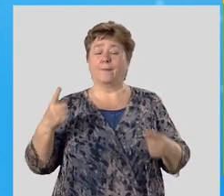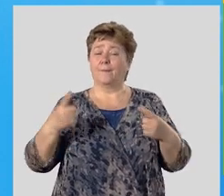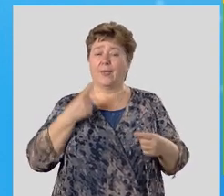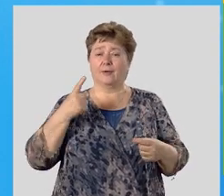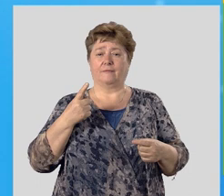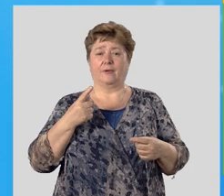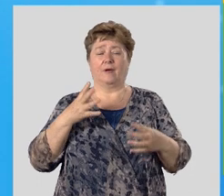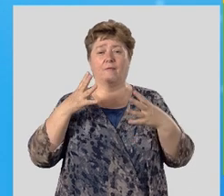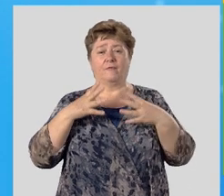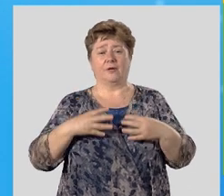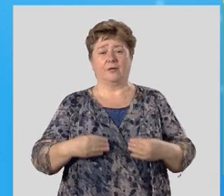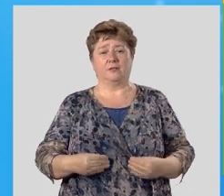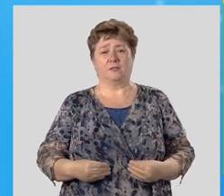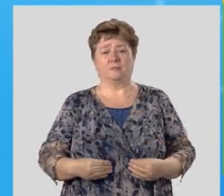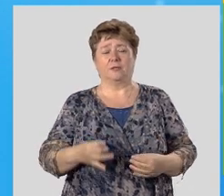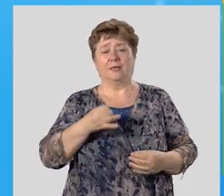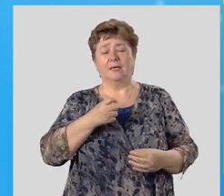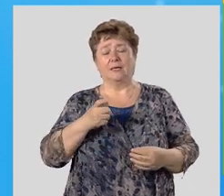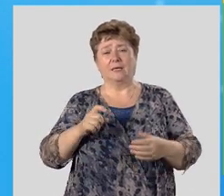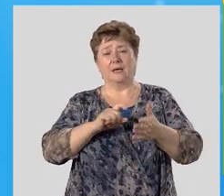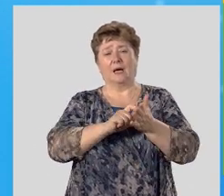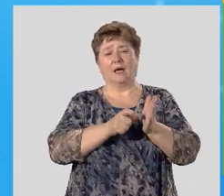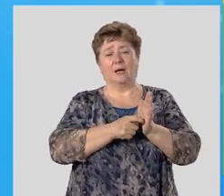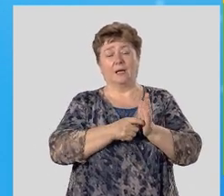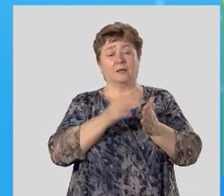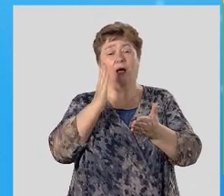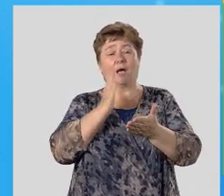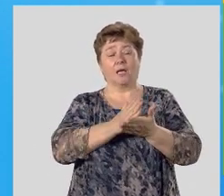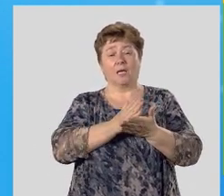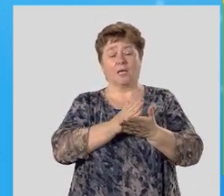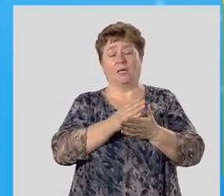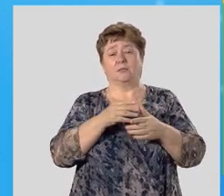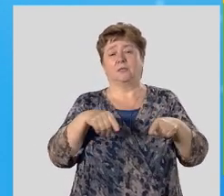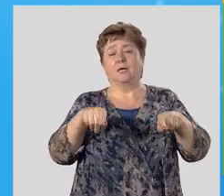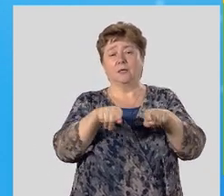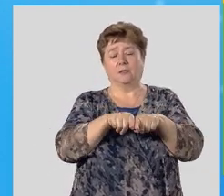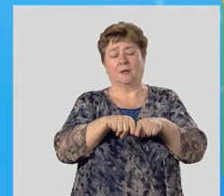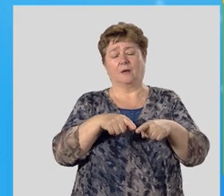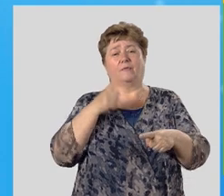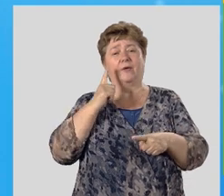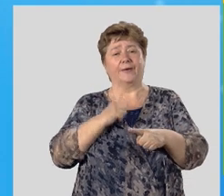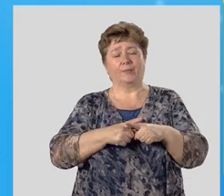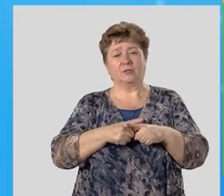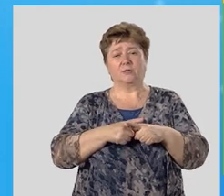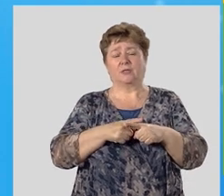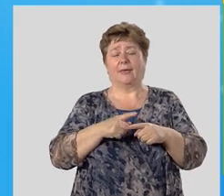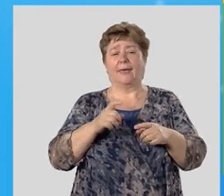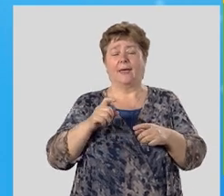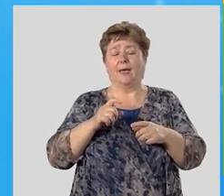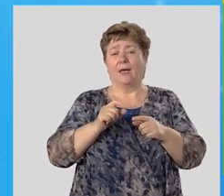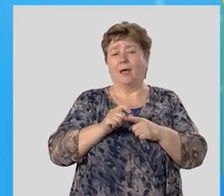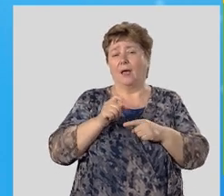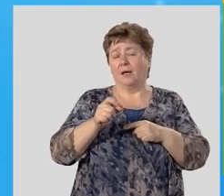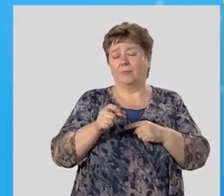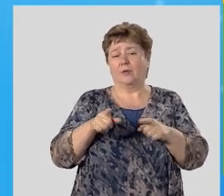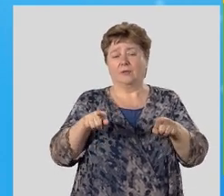Первое, в организмах и их клетках содержатся те же химические элементы, что и в